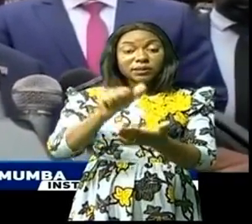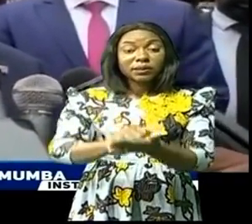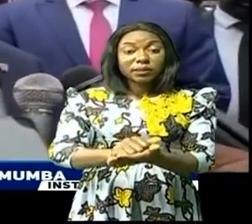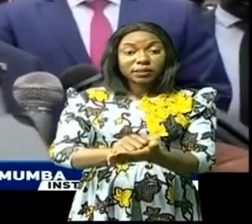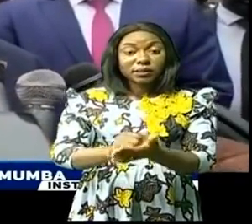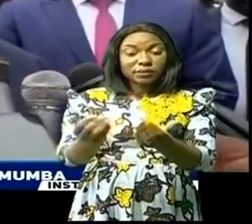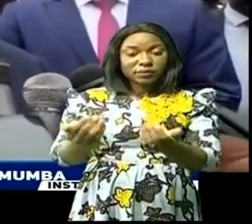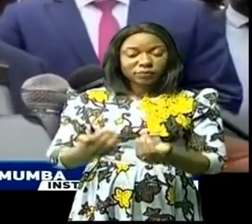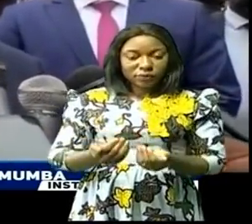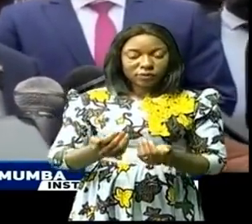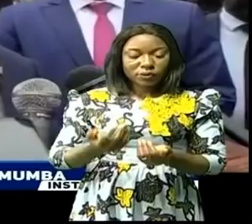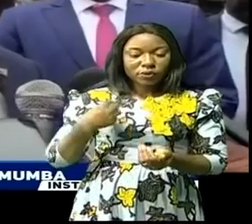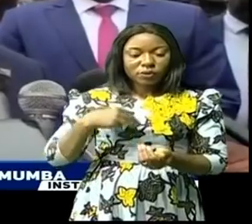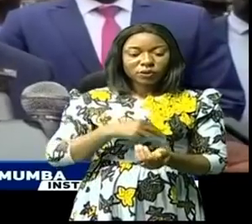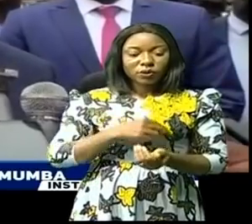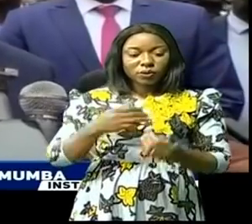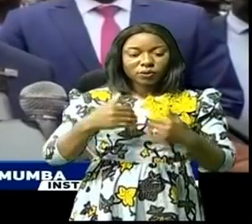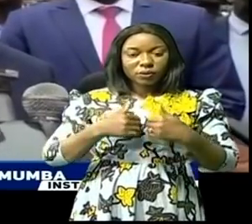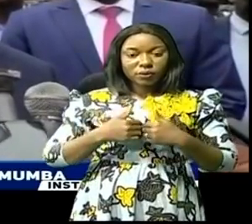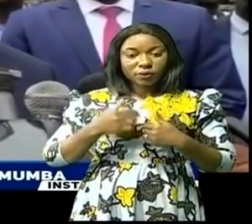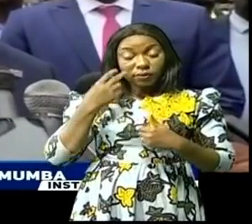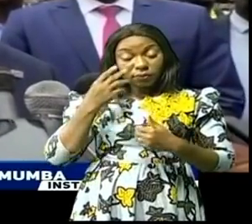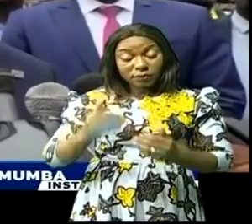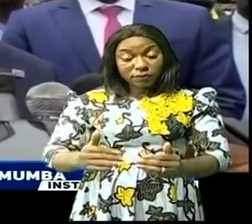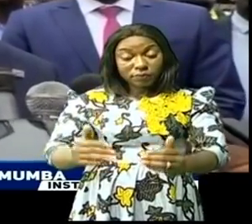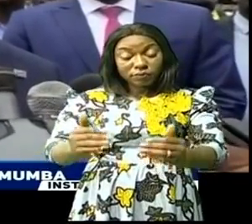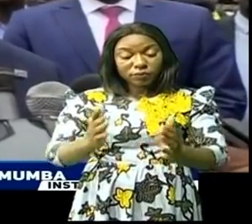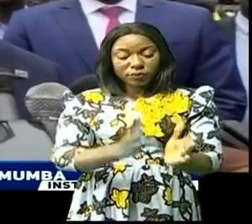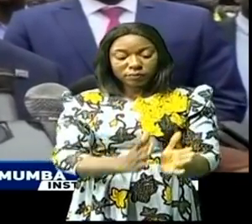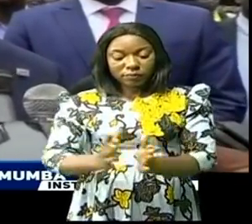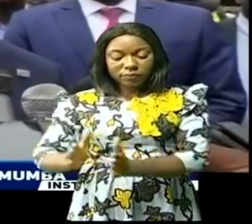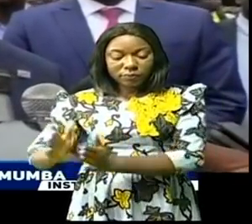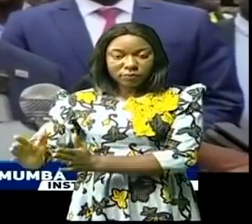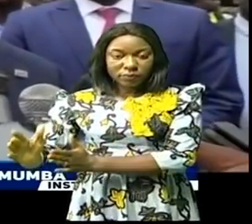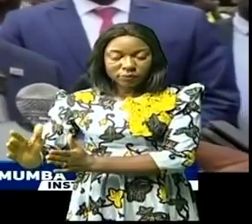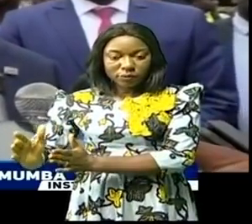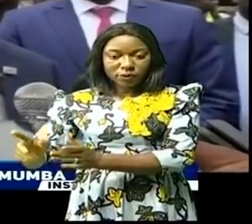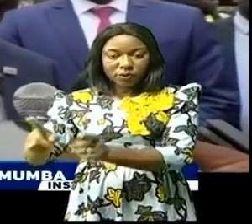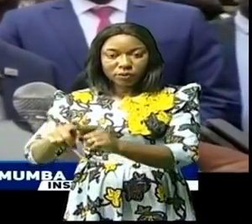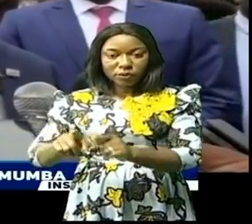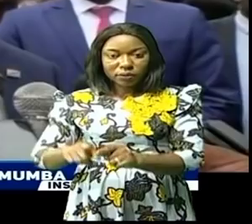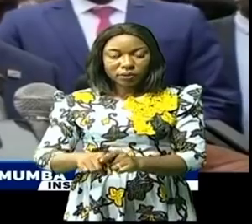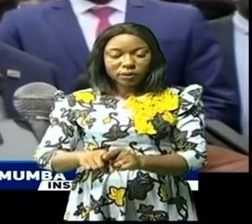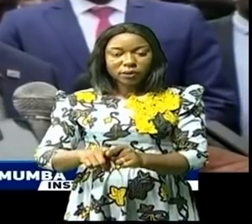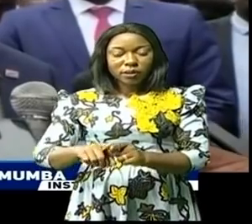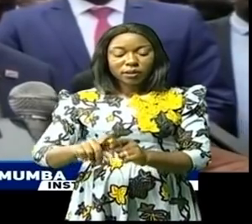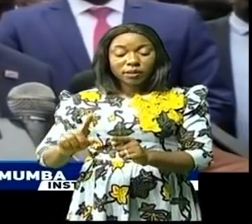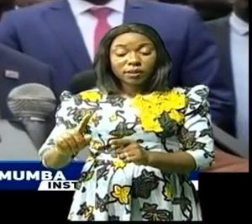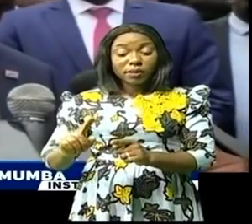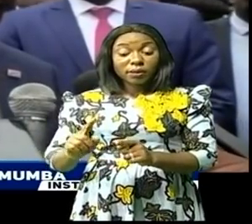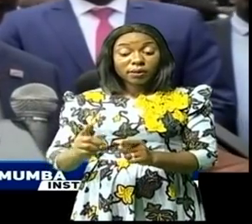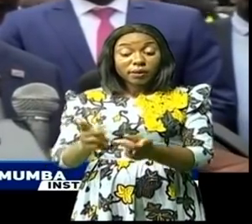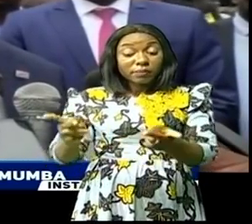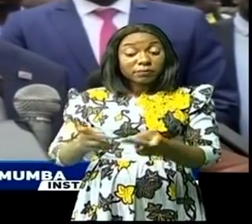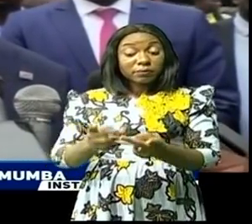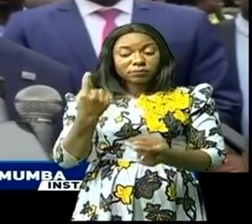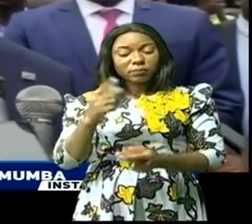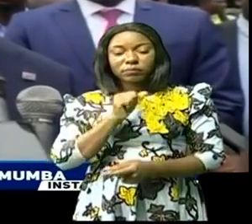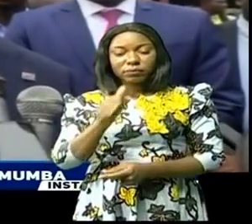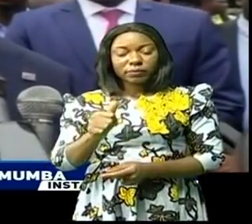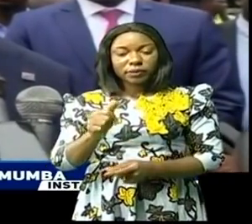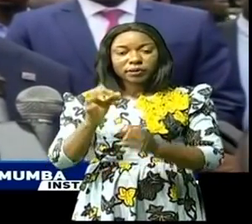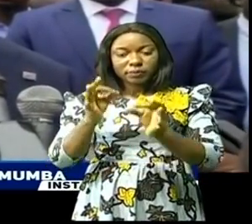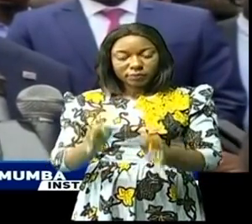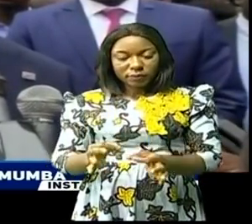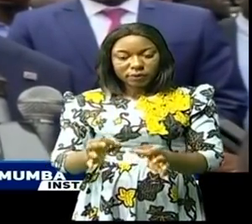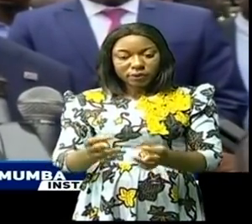voulu. Et nous sommes venus voir un peu en termes d'évolution, de préparation de site, ce qu'il en est. Ce n'est pas le seul site qui est prévu, mais déjà ici,